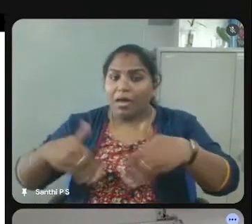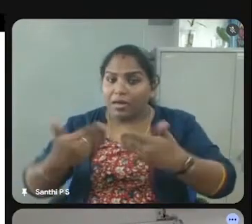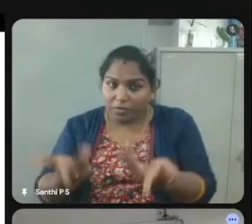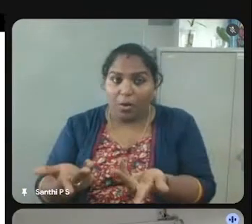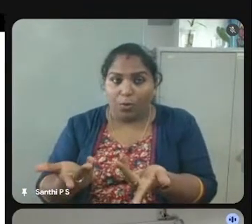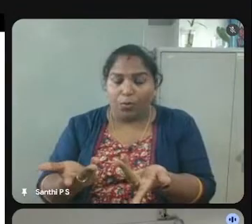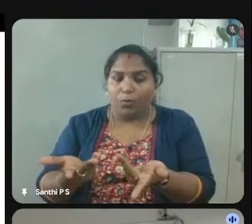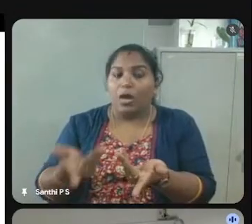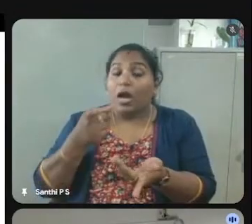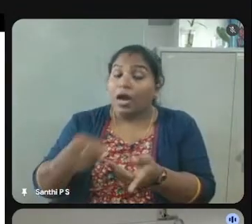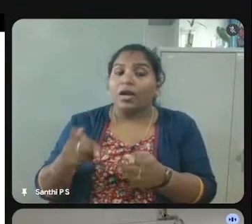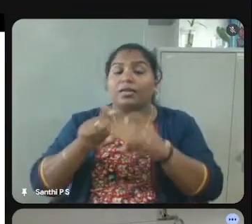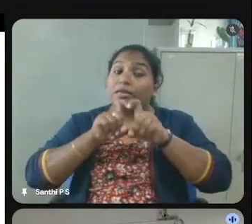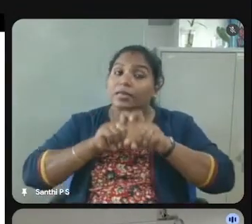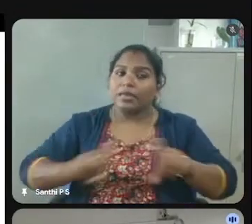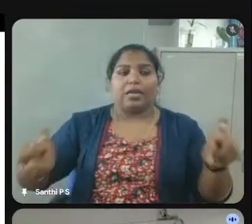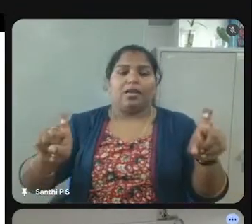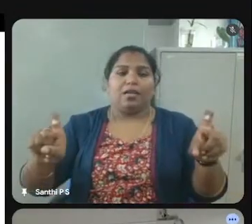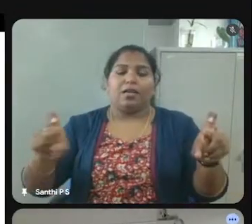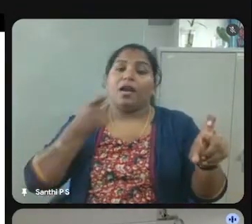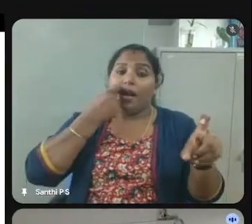എന്നുള്ളത് പ്രോപ്പർ ആയിട്ടുള്ള ഒരു